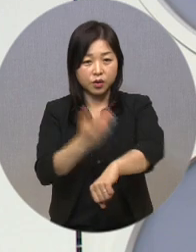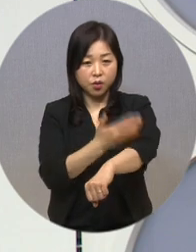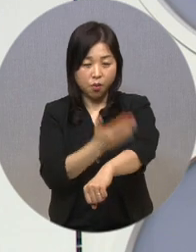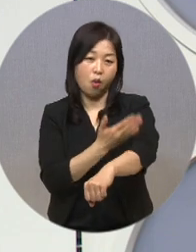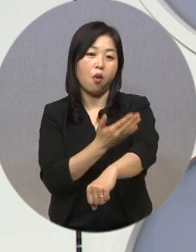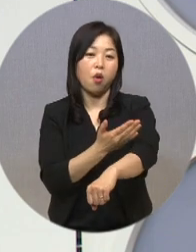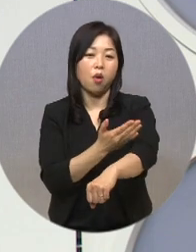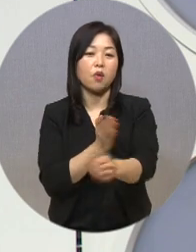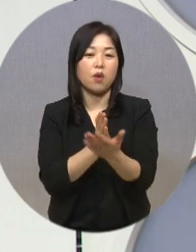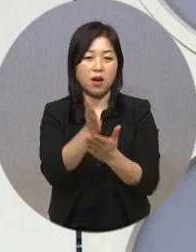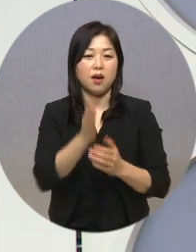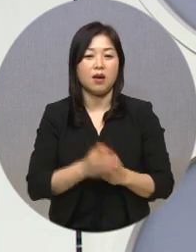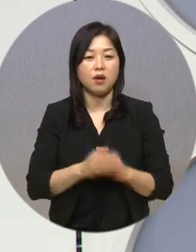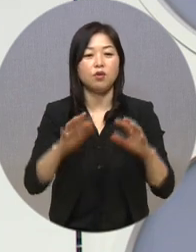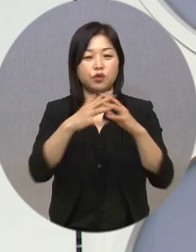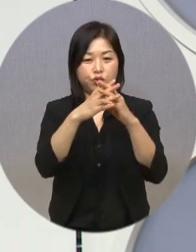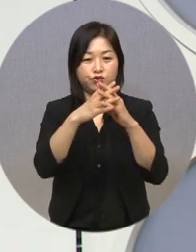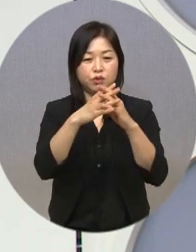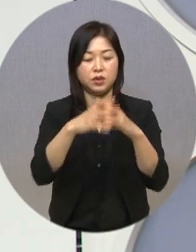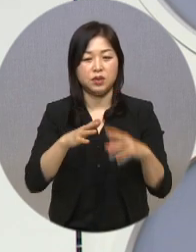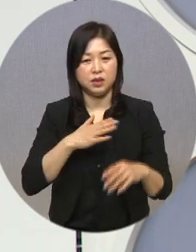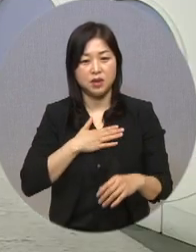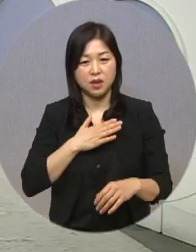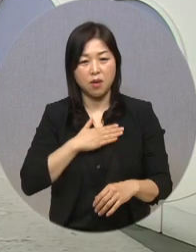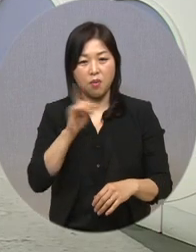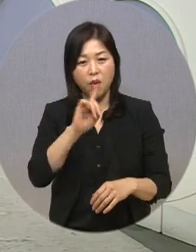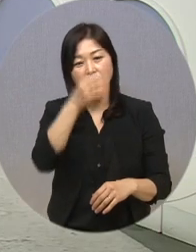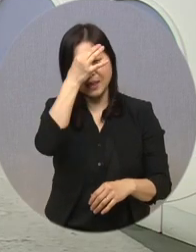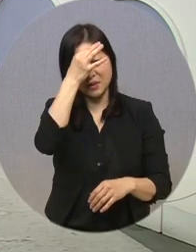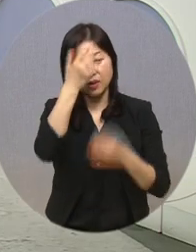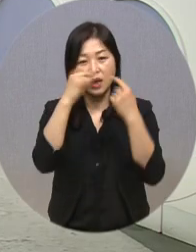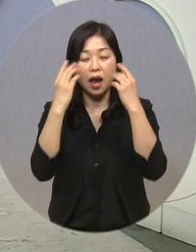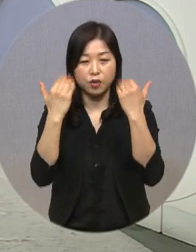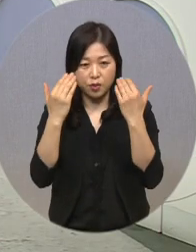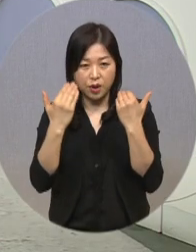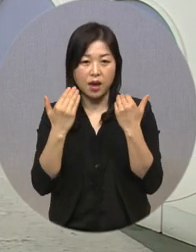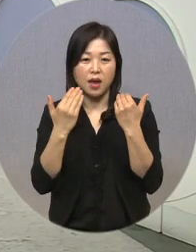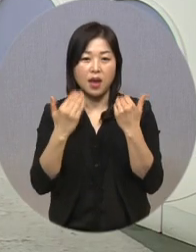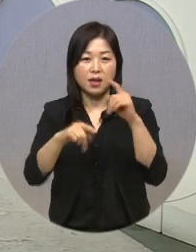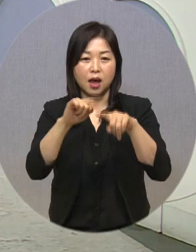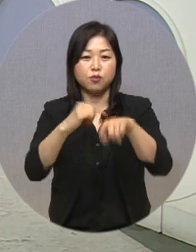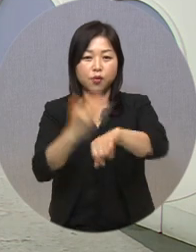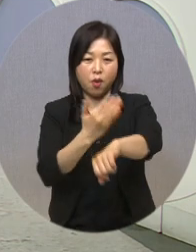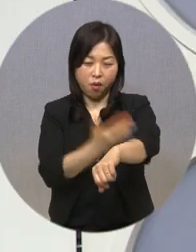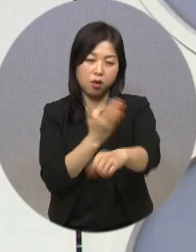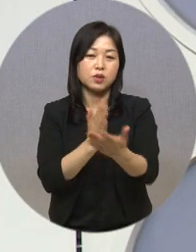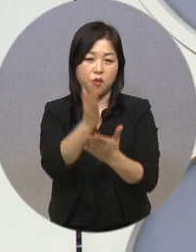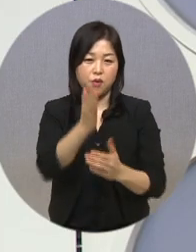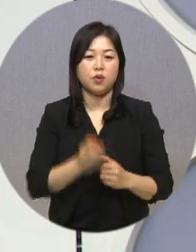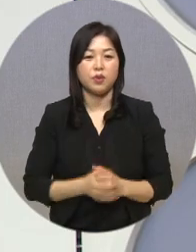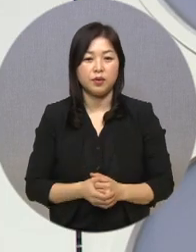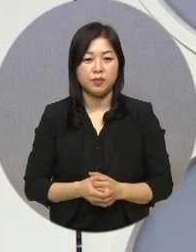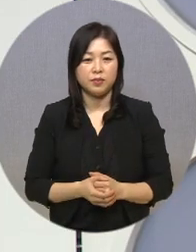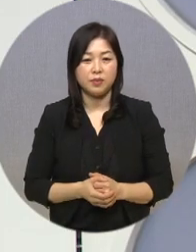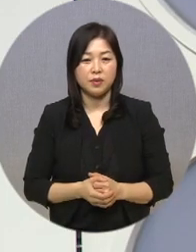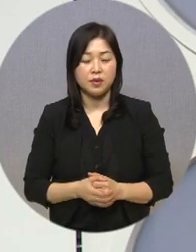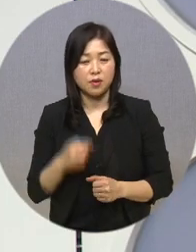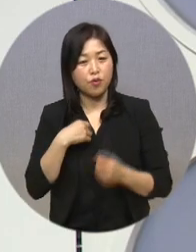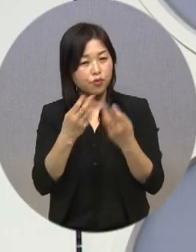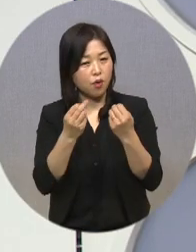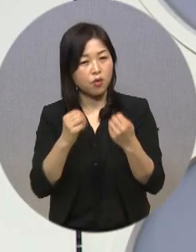토목과를 했습니다. 아, 토목. 예, 저 공과대학에 공과대학 토목을 전공하시고. 정말 수학도